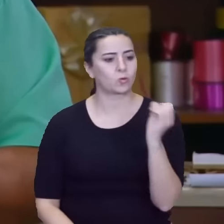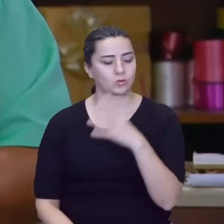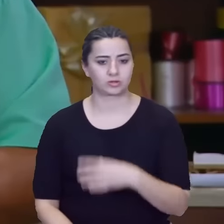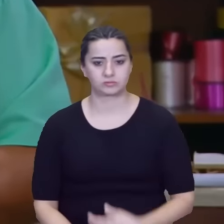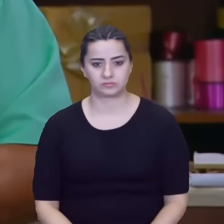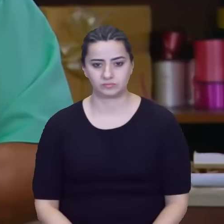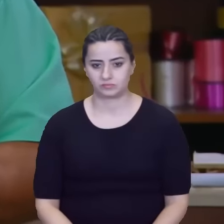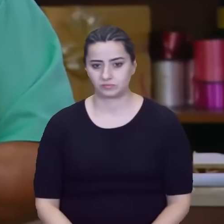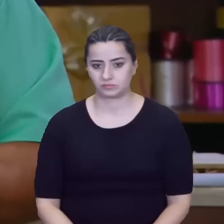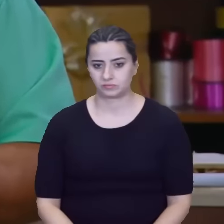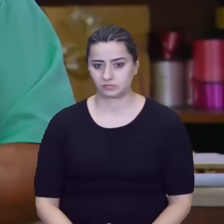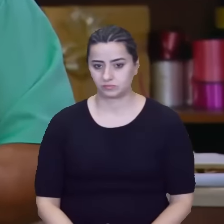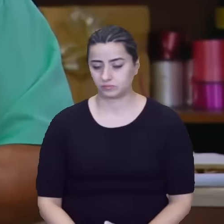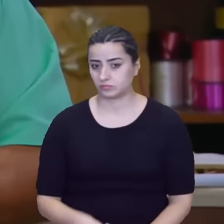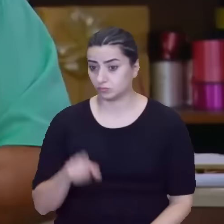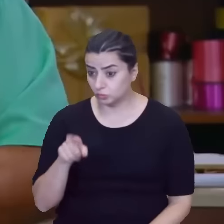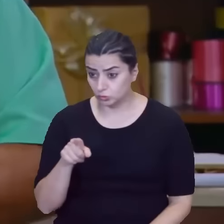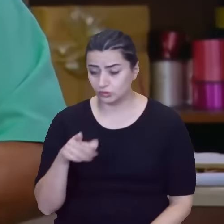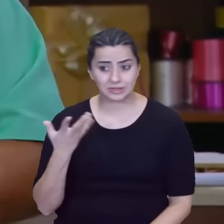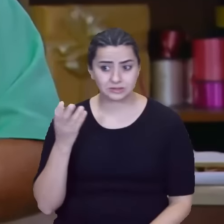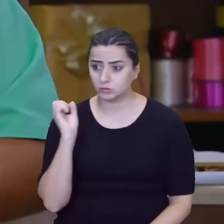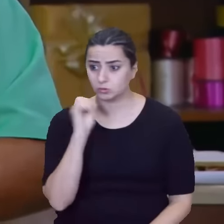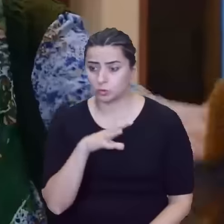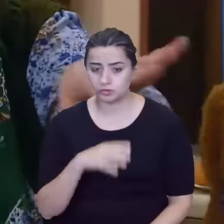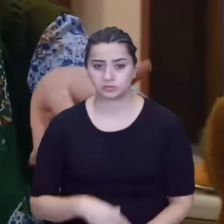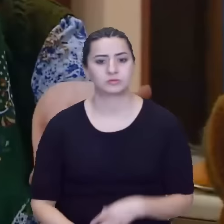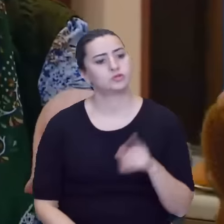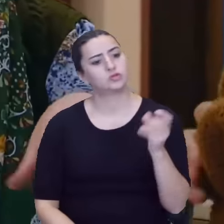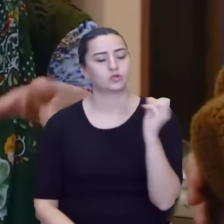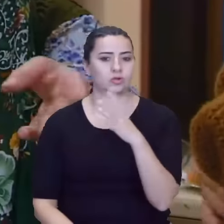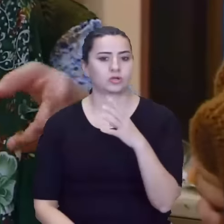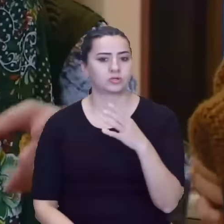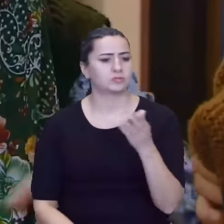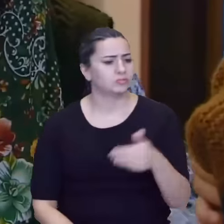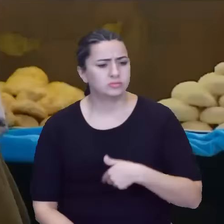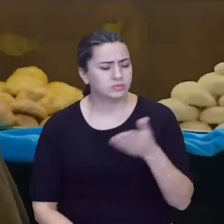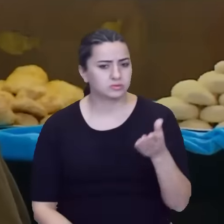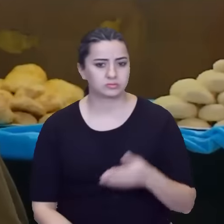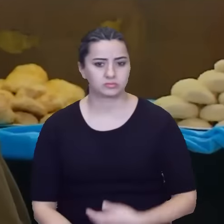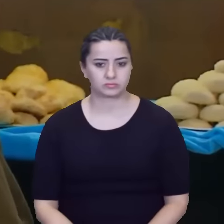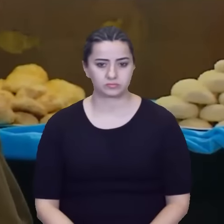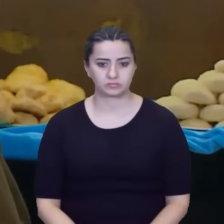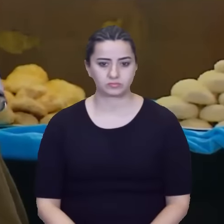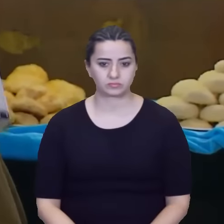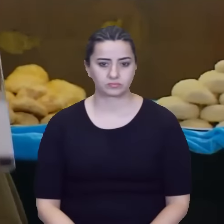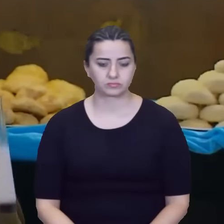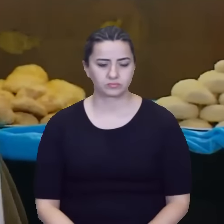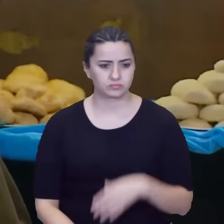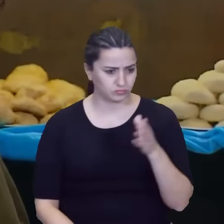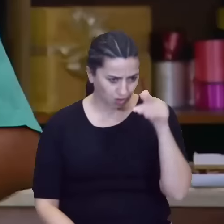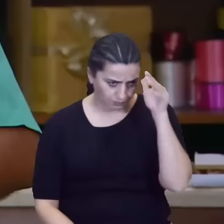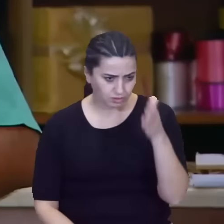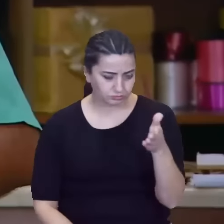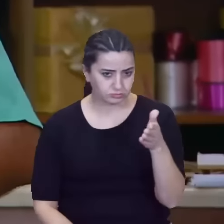haydi. Bunu nasıl göndereceğim ben ona? Günder. Ne güley bu adam böyle? Güley mori budalar mı